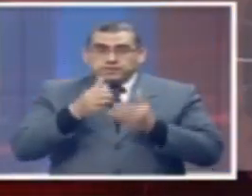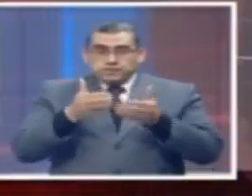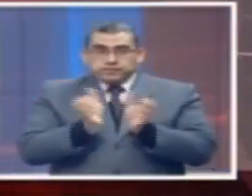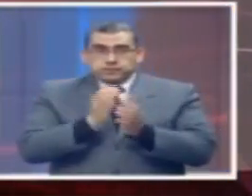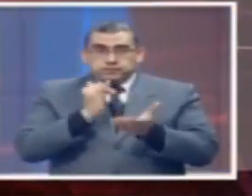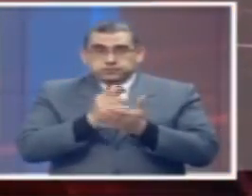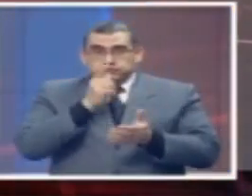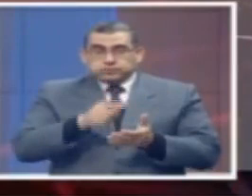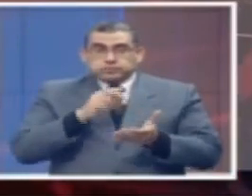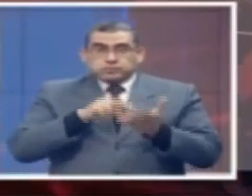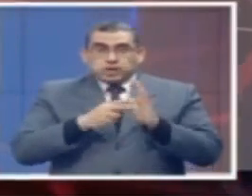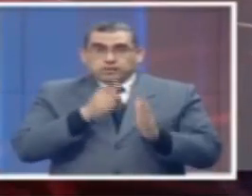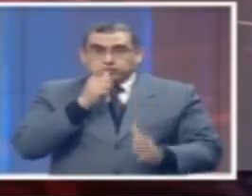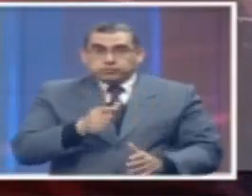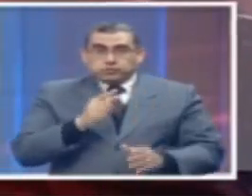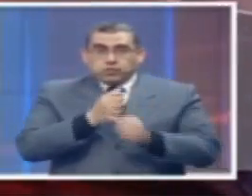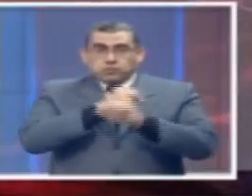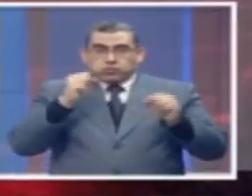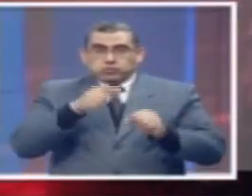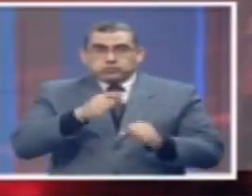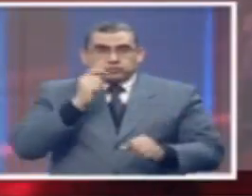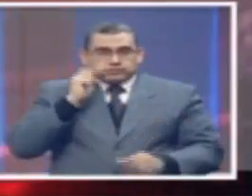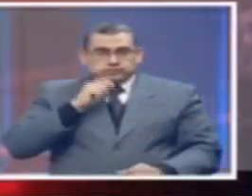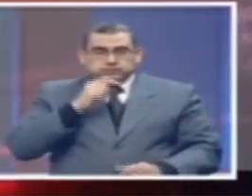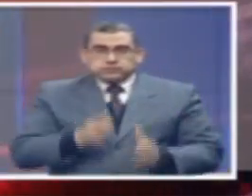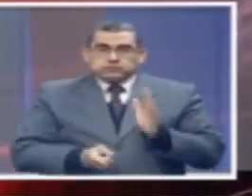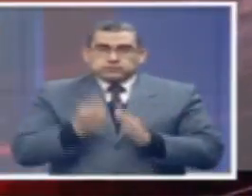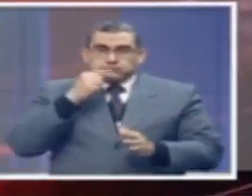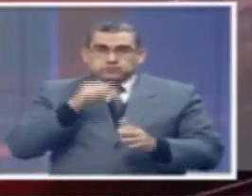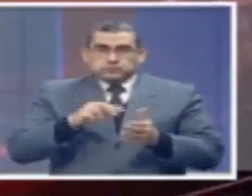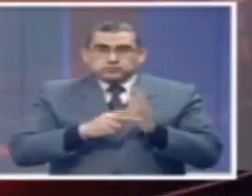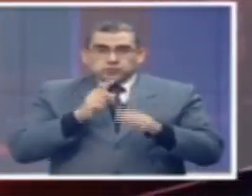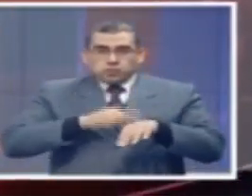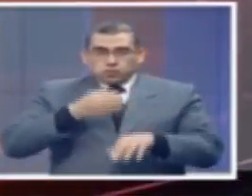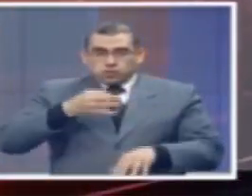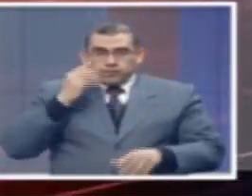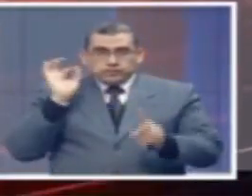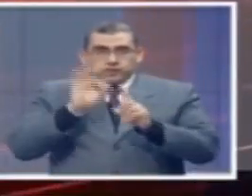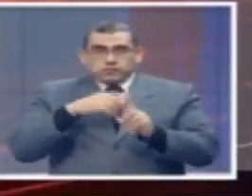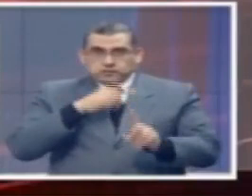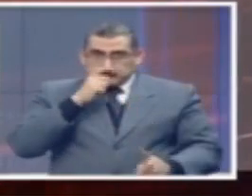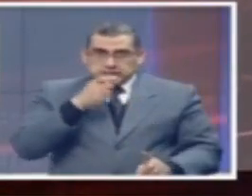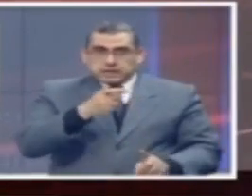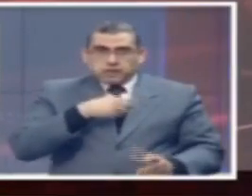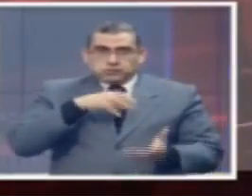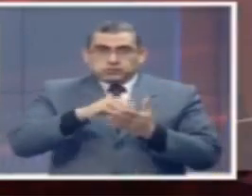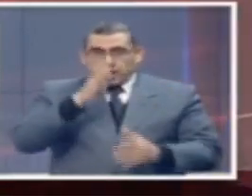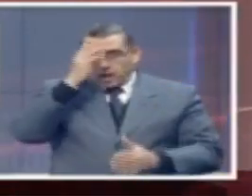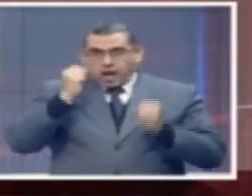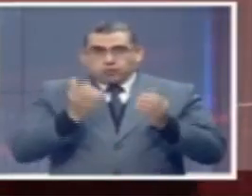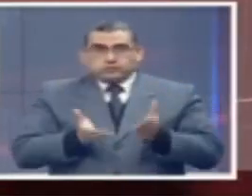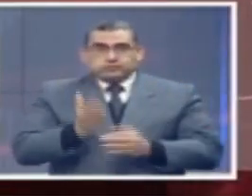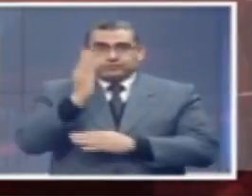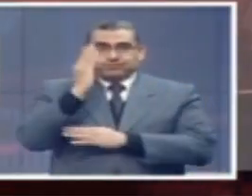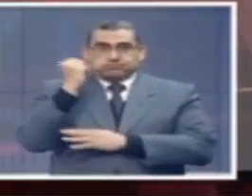للجامعة بأن الهجوم عمل مشين يأتي في توقيت يستهدف النيل من هيبة الدولة